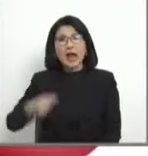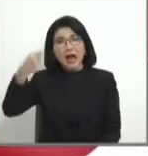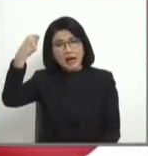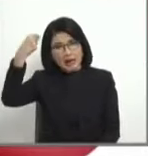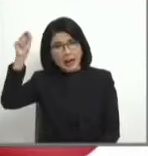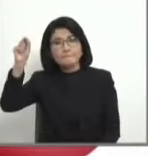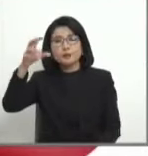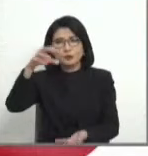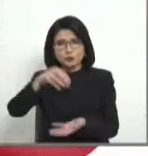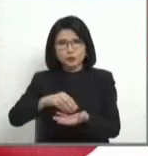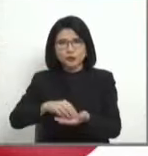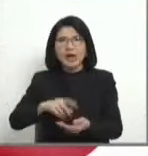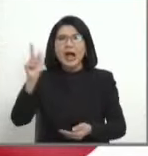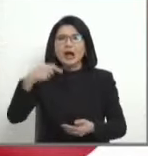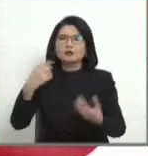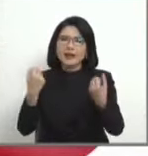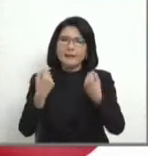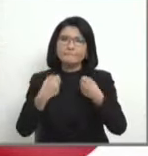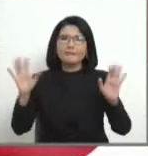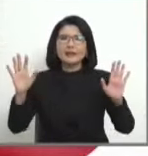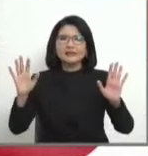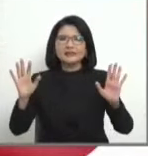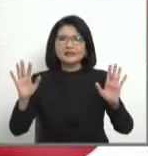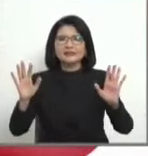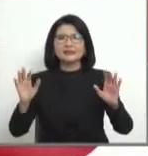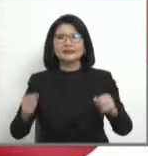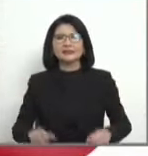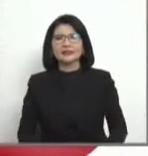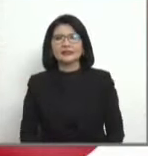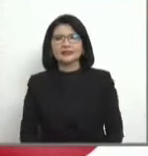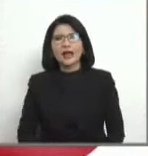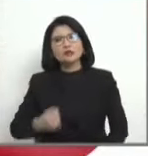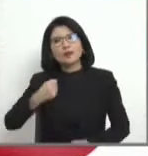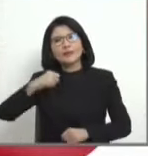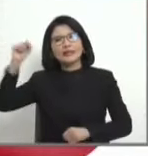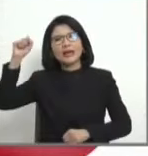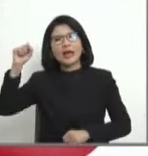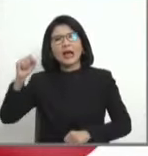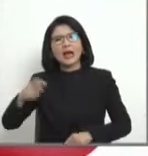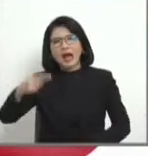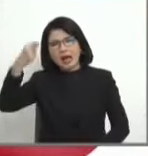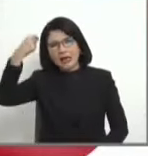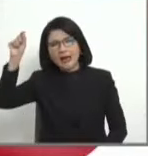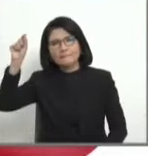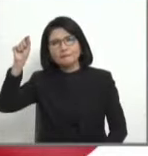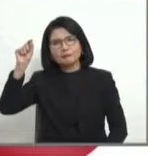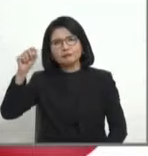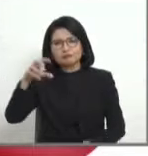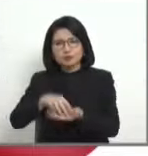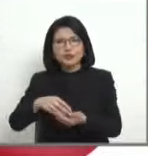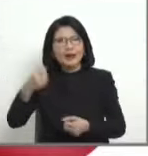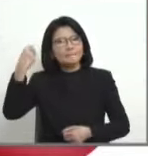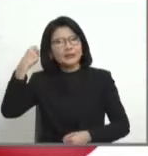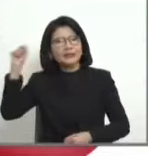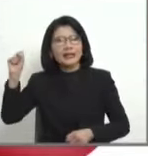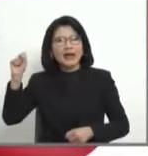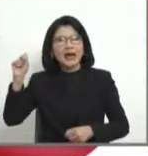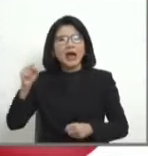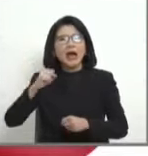memang seharusnya merdeka dan memerdekakan. Dan kampus merdeka itu baik, tapi bukan